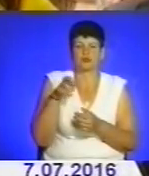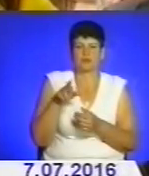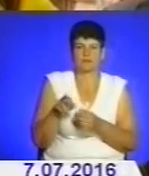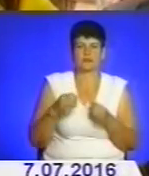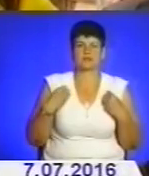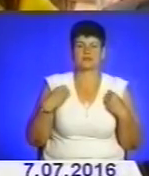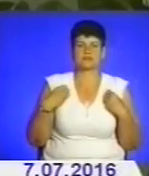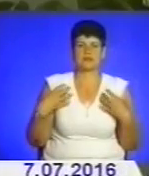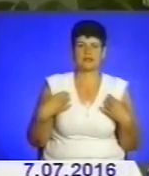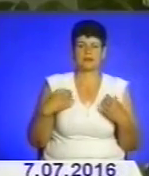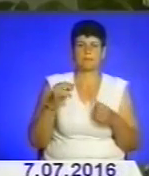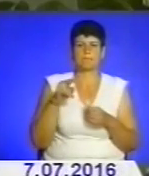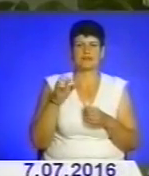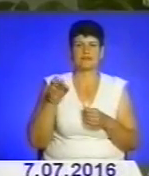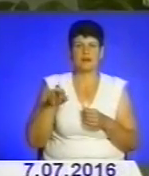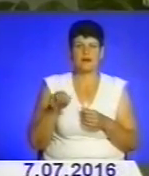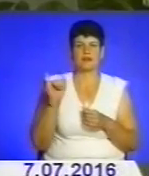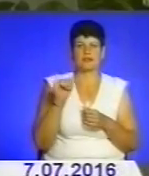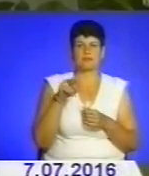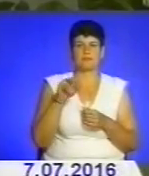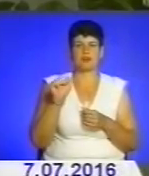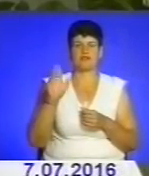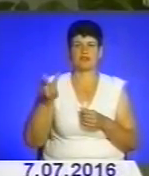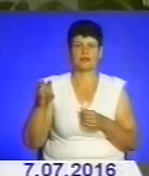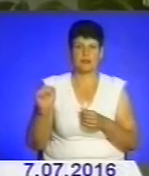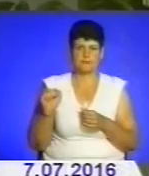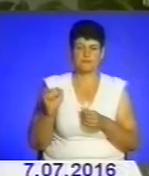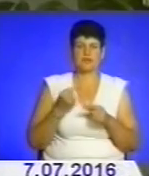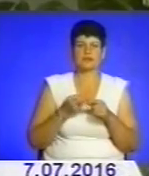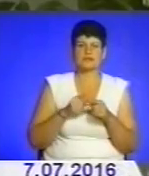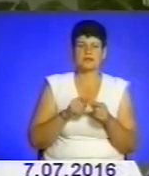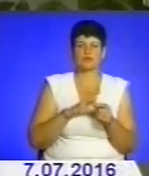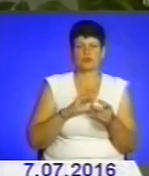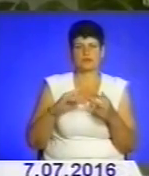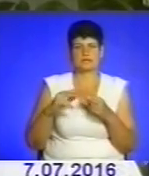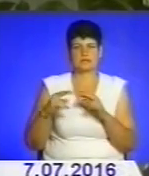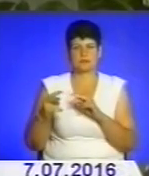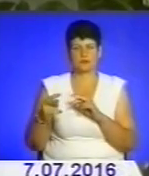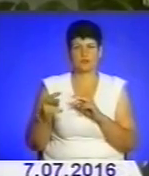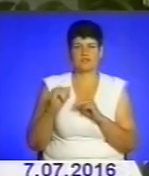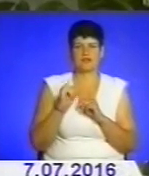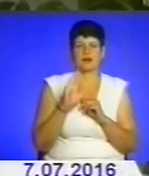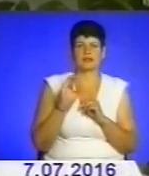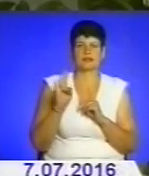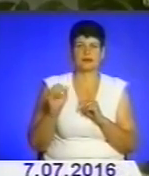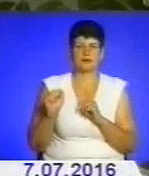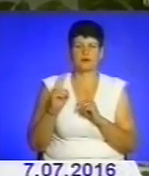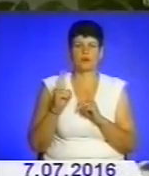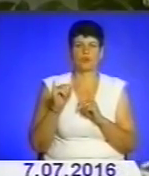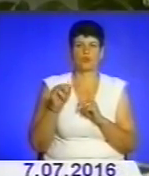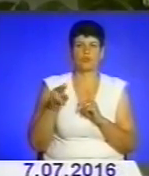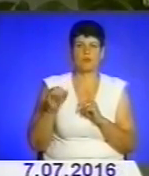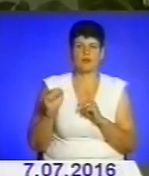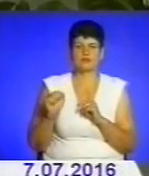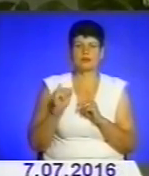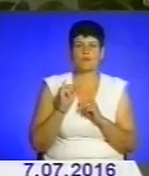і Павла. Це свято Івана Хрестителя прийшло на заміну святові цього Івана Купала, тобто поганського